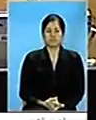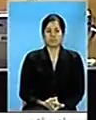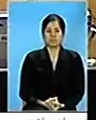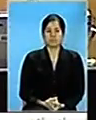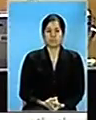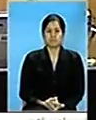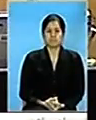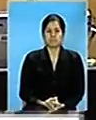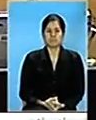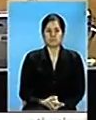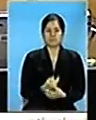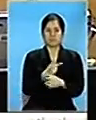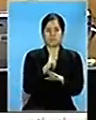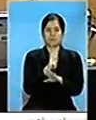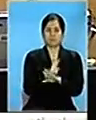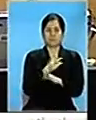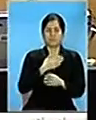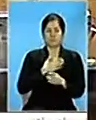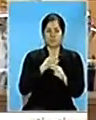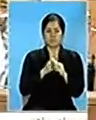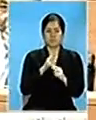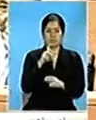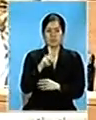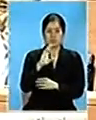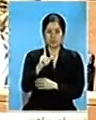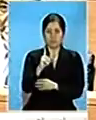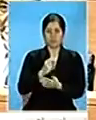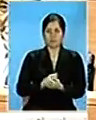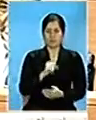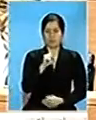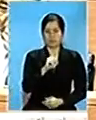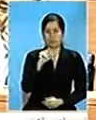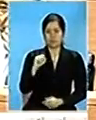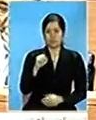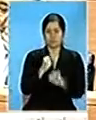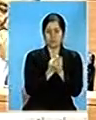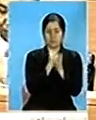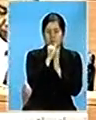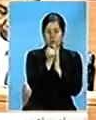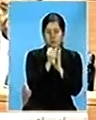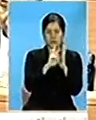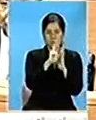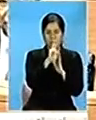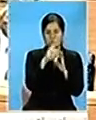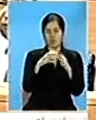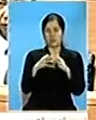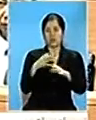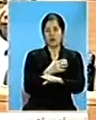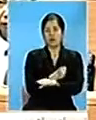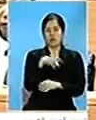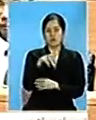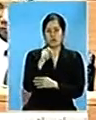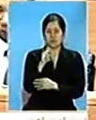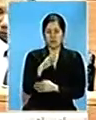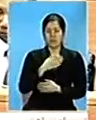กับเรียนท่านประธานที่เคารพกับผมนายพิเชษฐ์เชื้อเมืองพานสมาชิกสภาผู้แทนราษฎรจังหวัดเชียงรายพรรคเพื่อไทยผมประท้ว